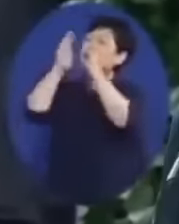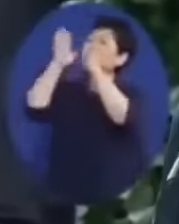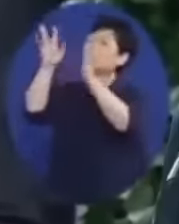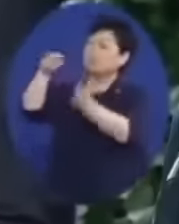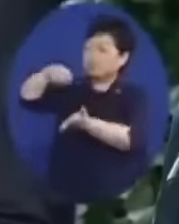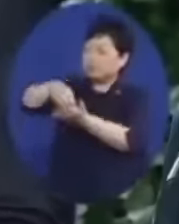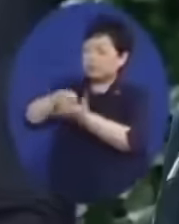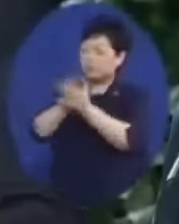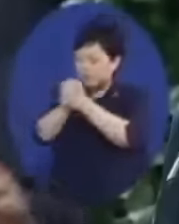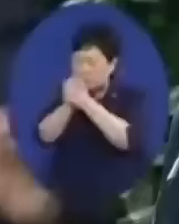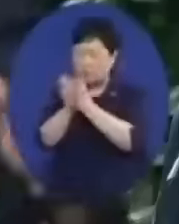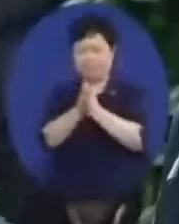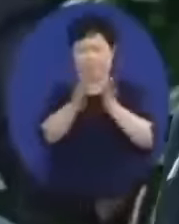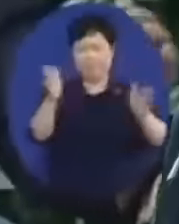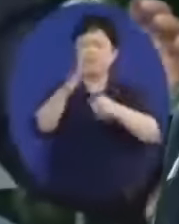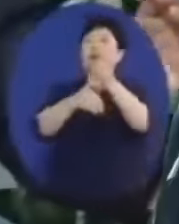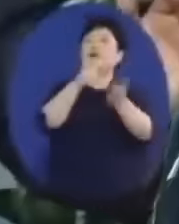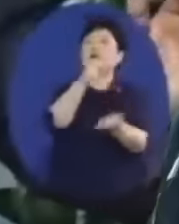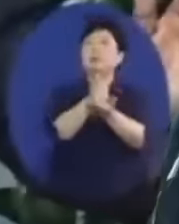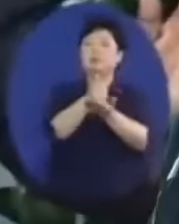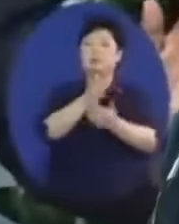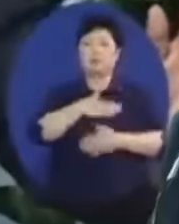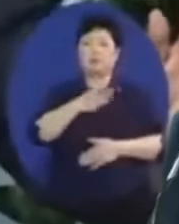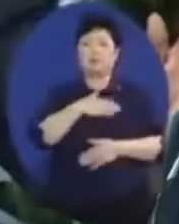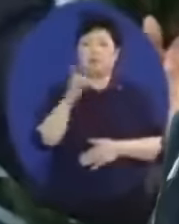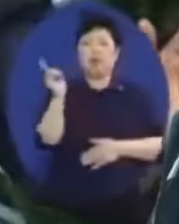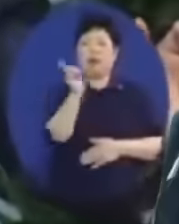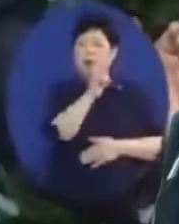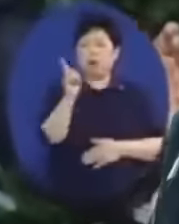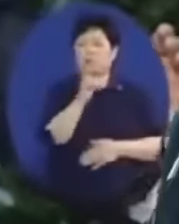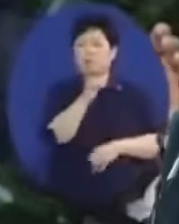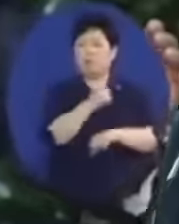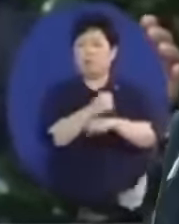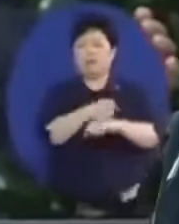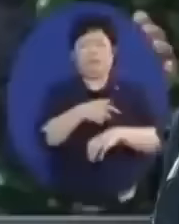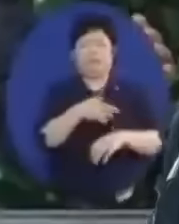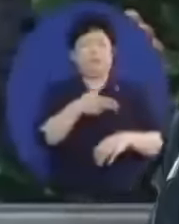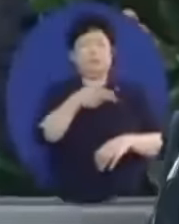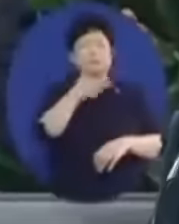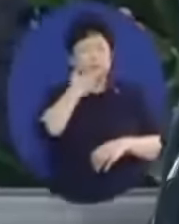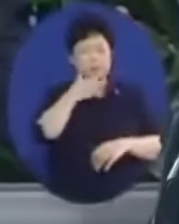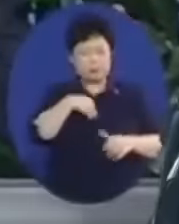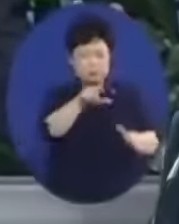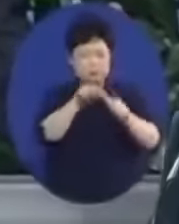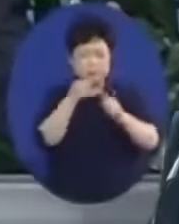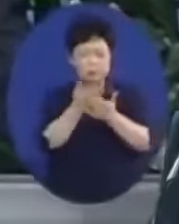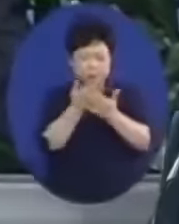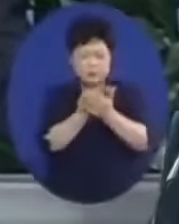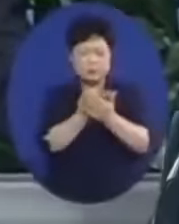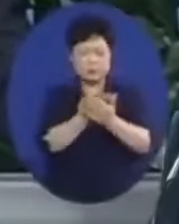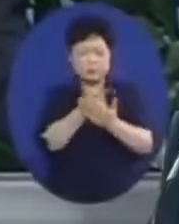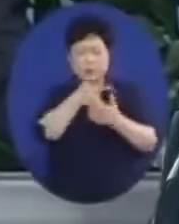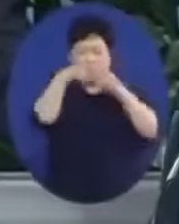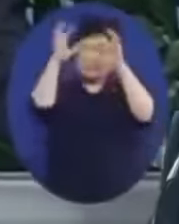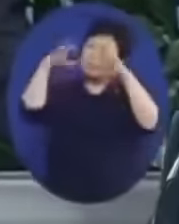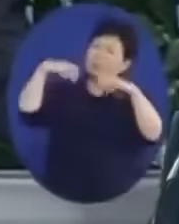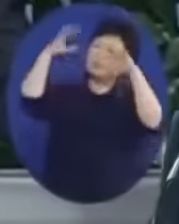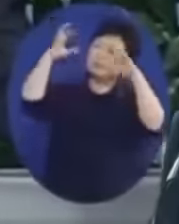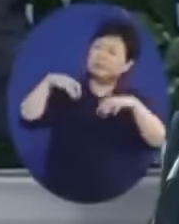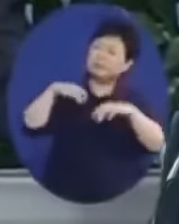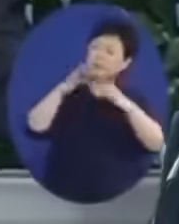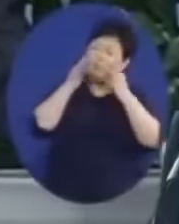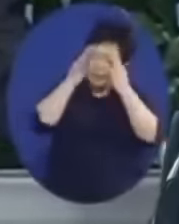무릎을 꿇고 기도하기 시작했습니다. 하나님, 저는 아무것도 할 수 없는 사람입니다. 저를 구원해 주십시오. 비를 맞으면서 아주